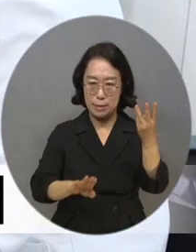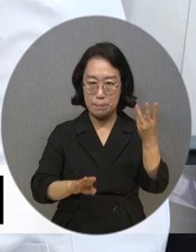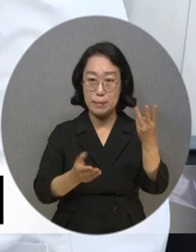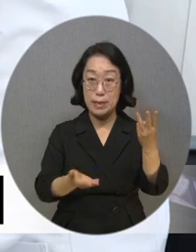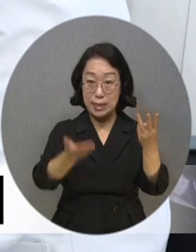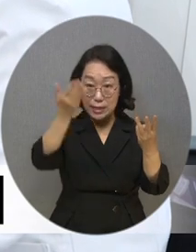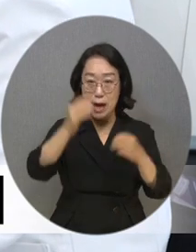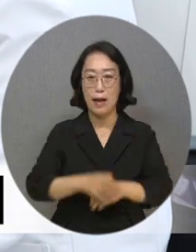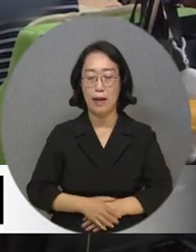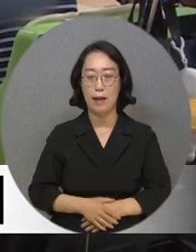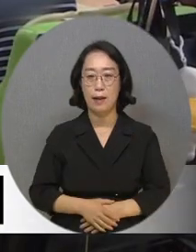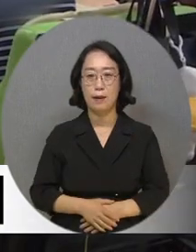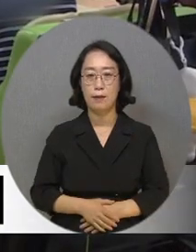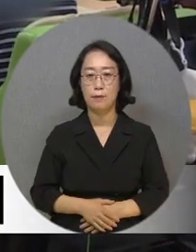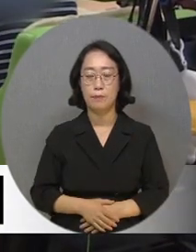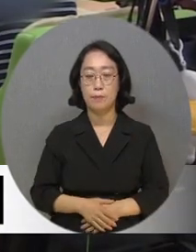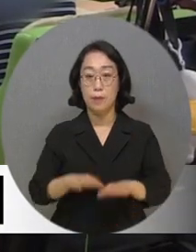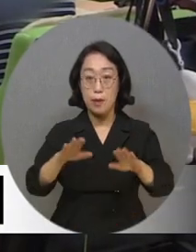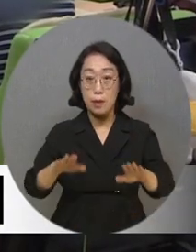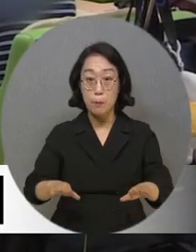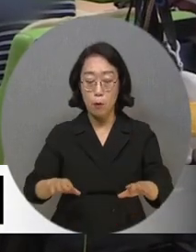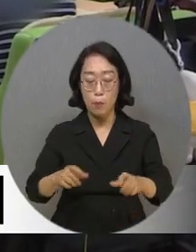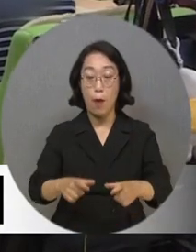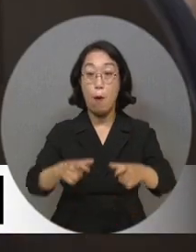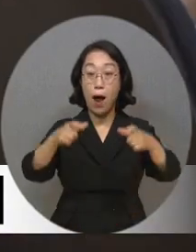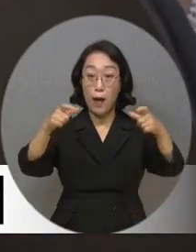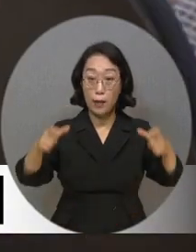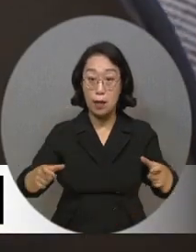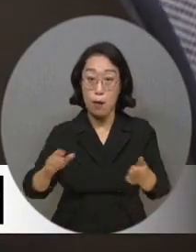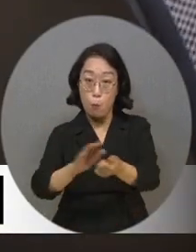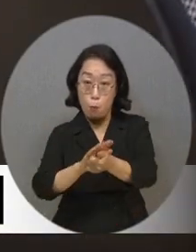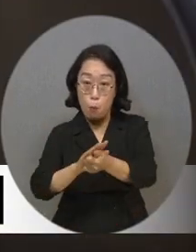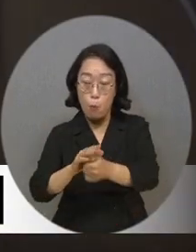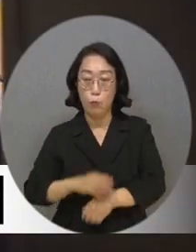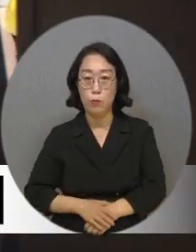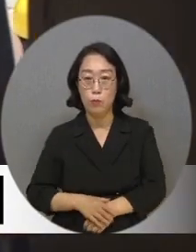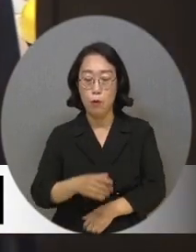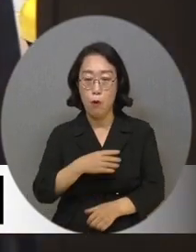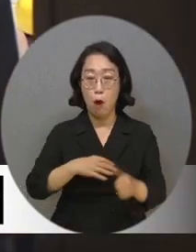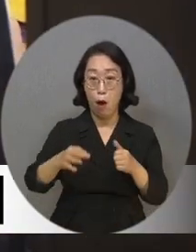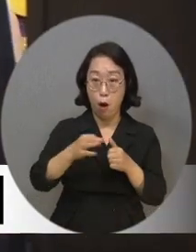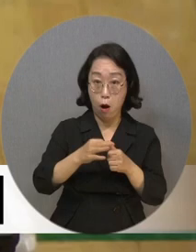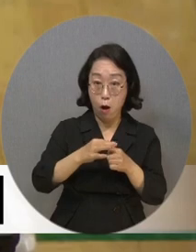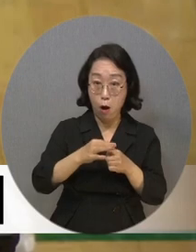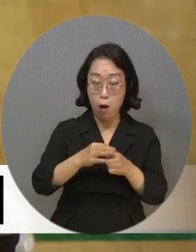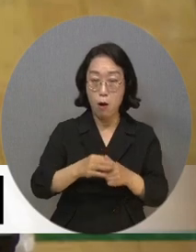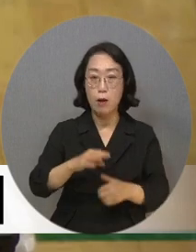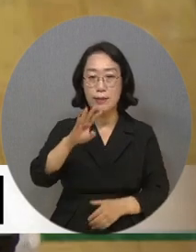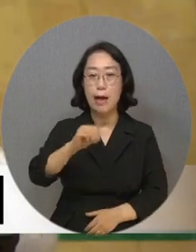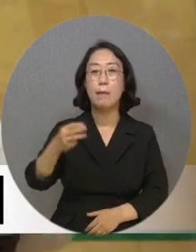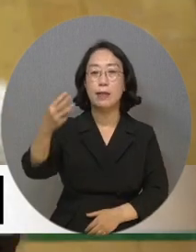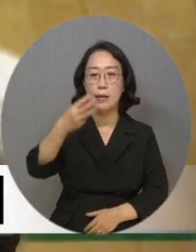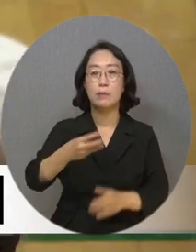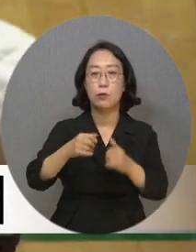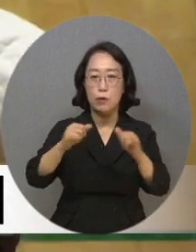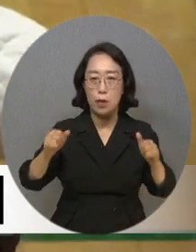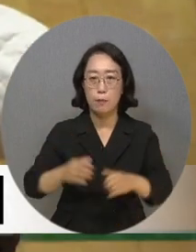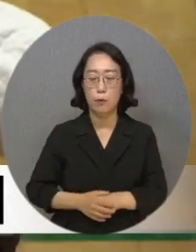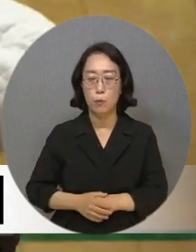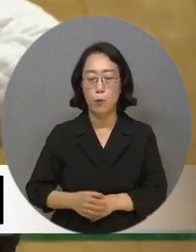이상의 장애에 해당합니다 이번 대상 확대로 올해 기준 부양가족연금은 43,000명 유족연금은